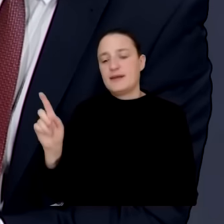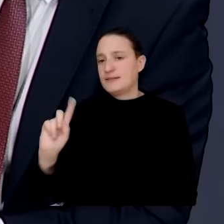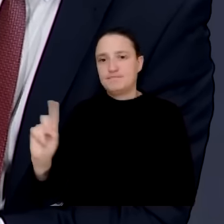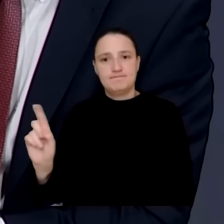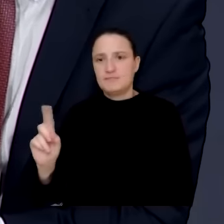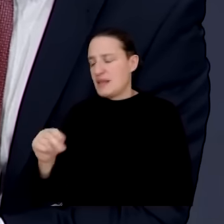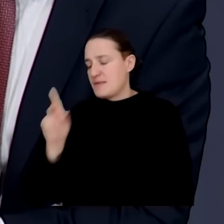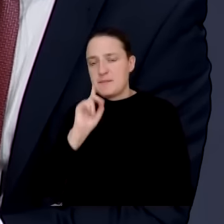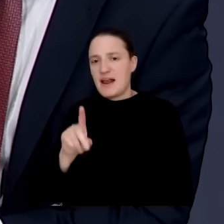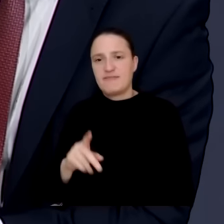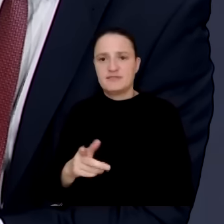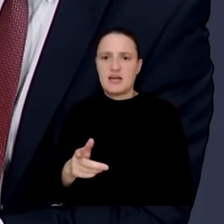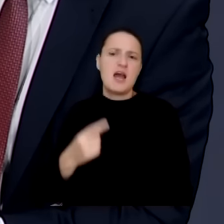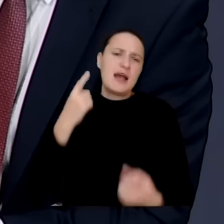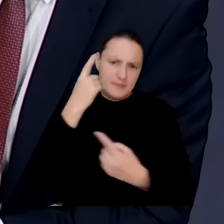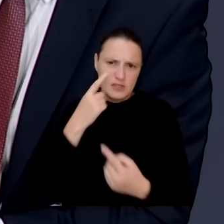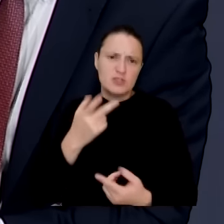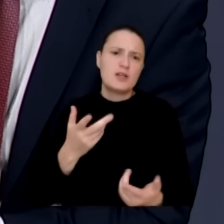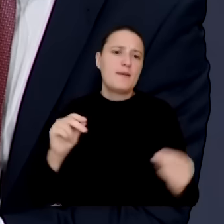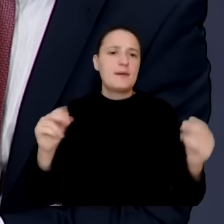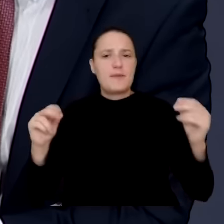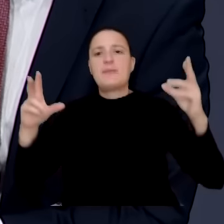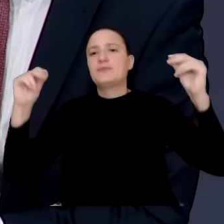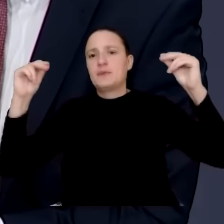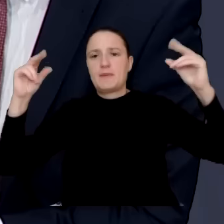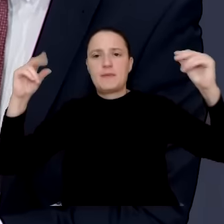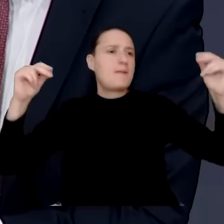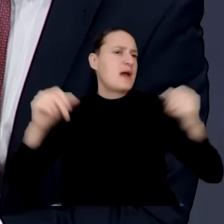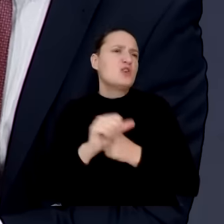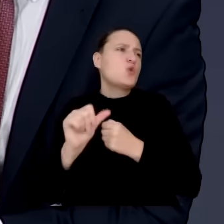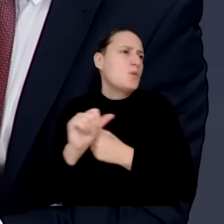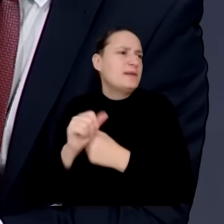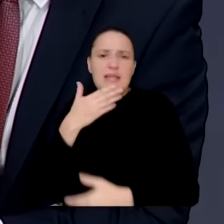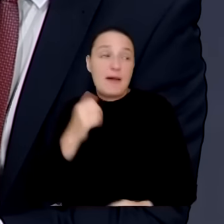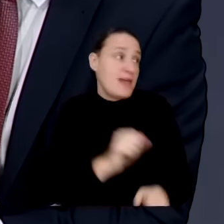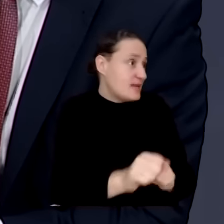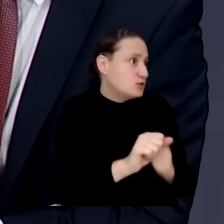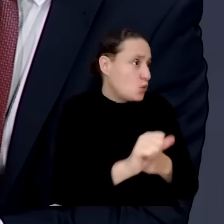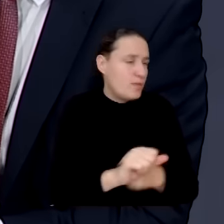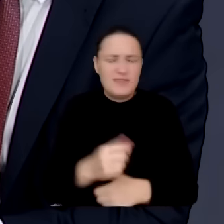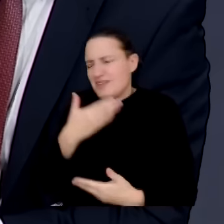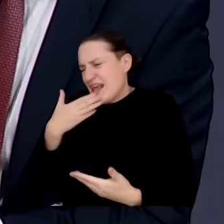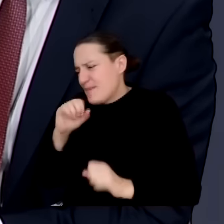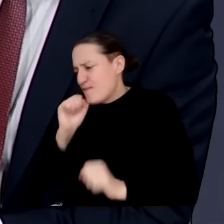kompletna nieprawda i Pros że panan Który dokument nie takum taki dokument